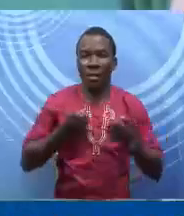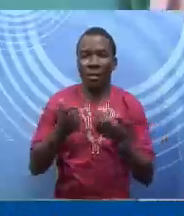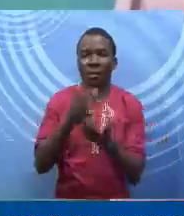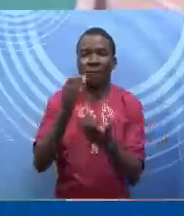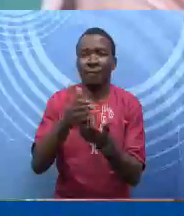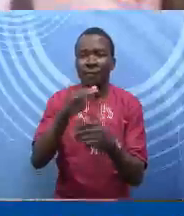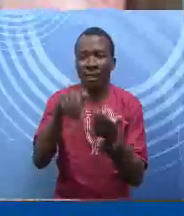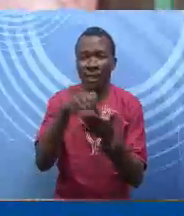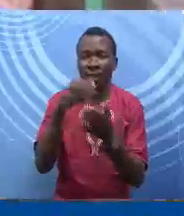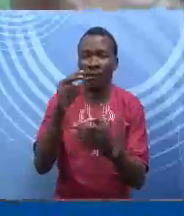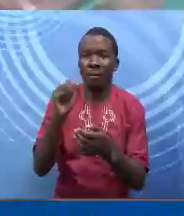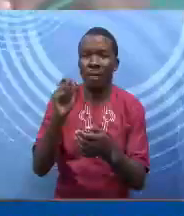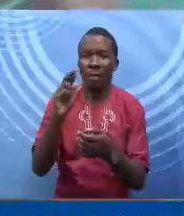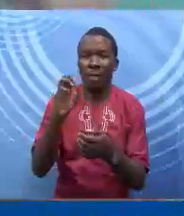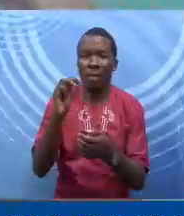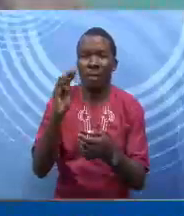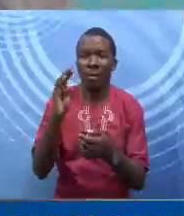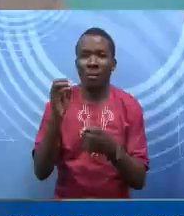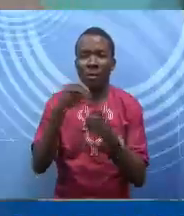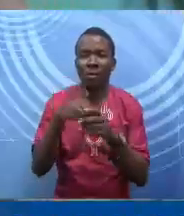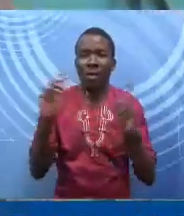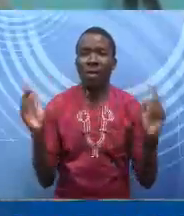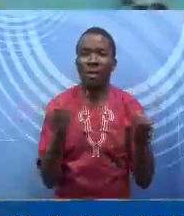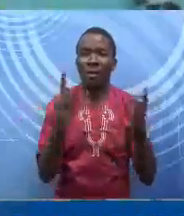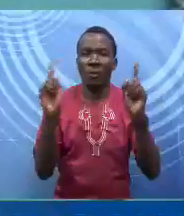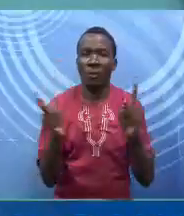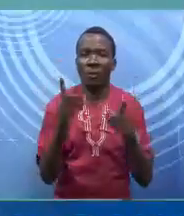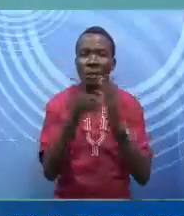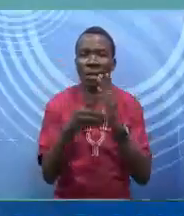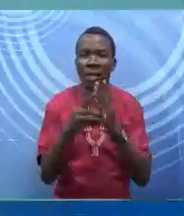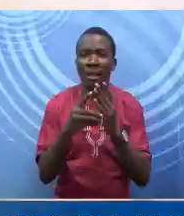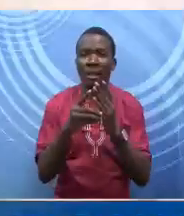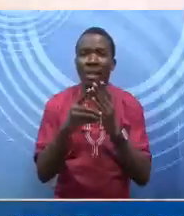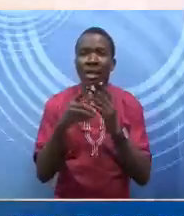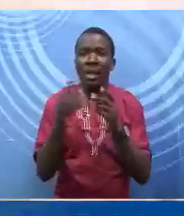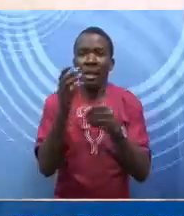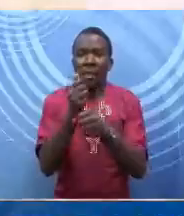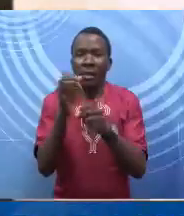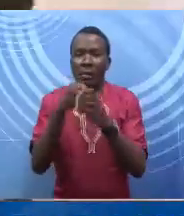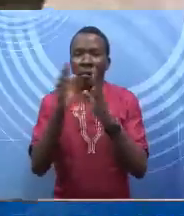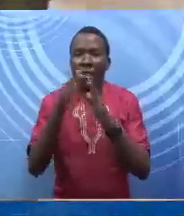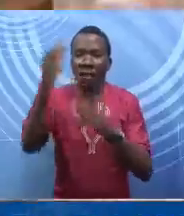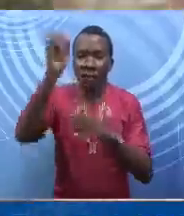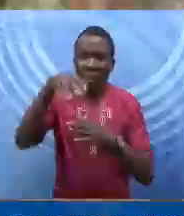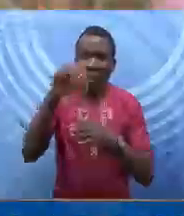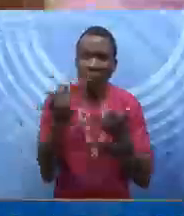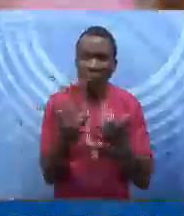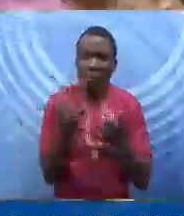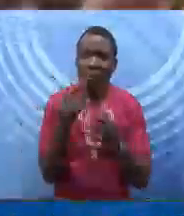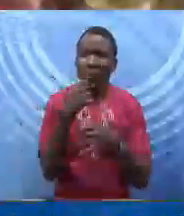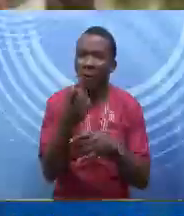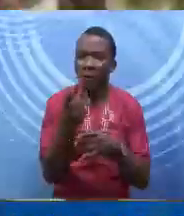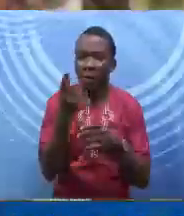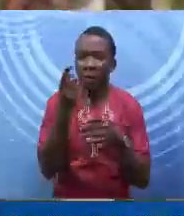n'ikigo Centre Marembo giherereye mu murenge wa Gikondo mu karere ka Kicukiro mu mujyi wa Kigali, aho kuri ubu barimo gutabaza ngo bitewe n'ihohoterwa rikabije